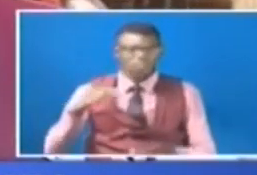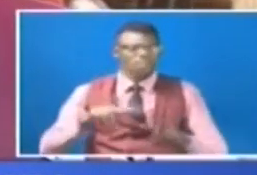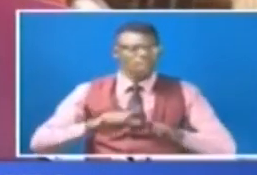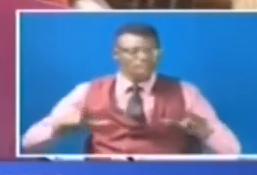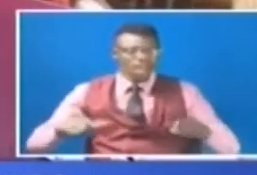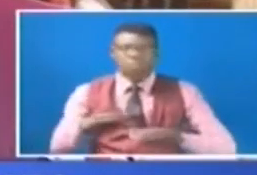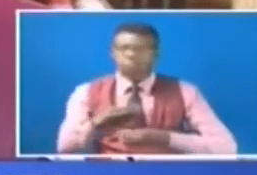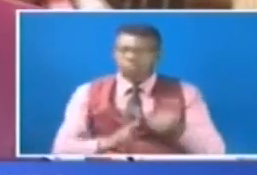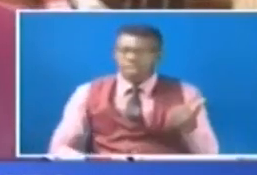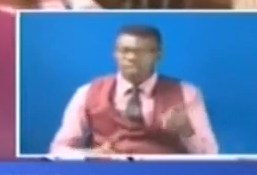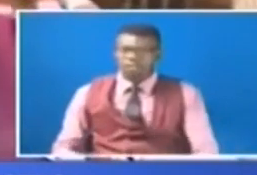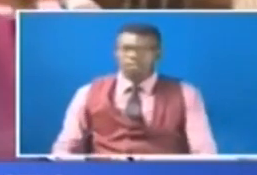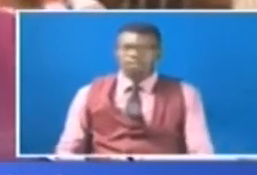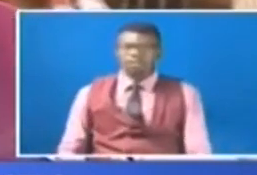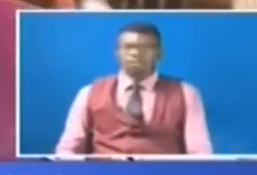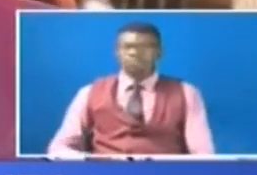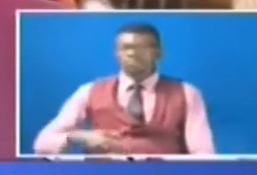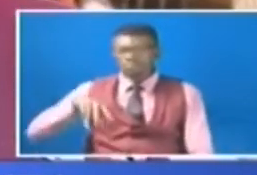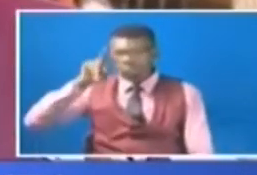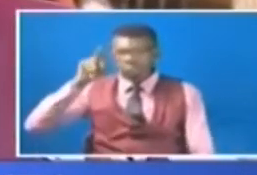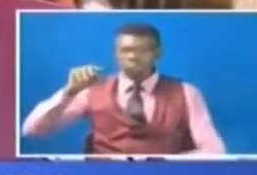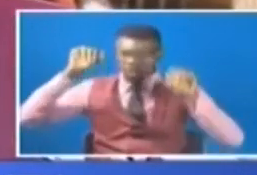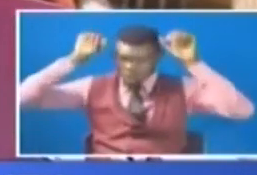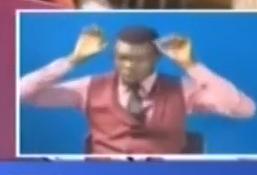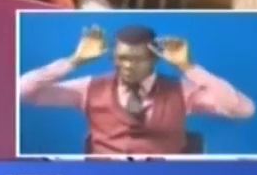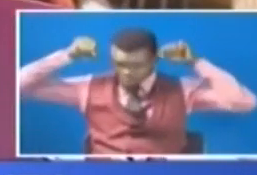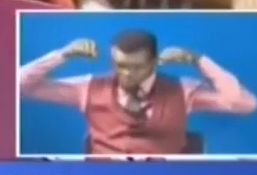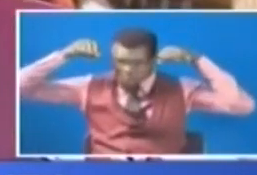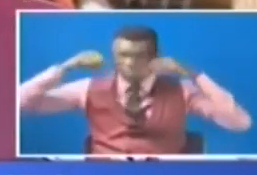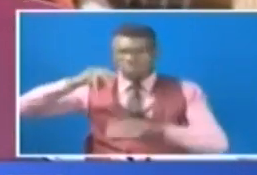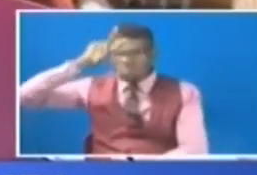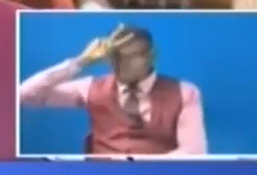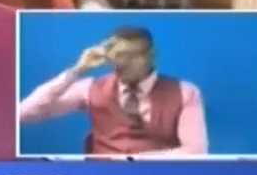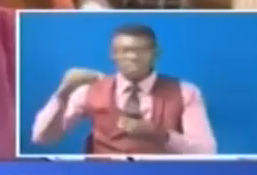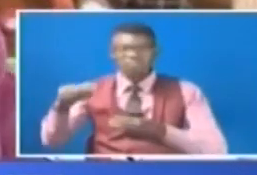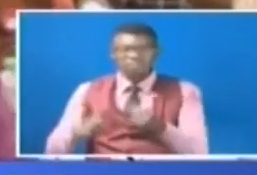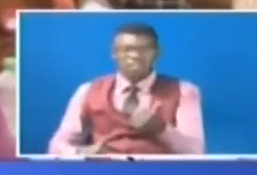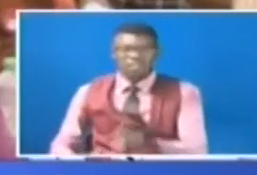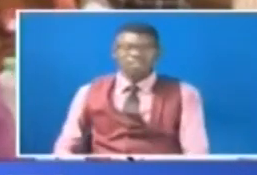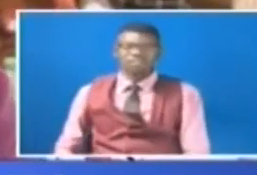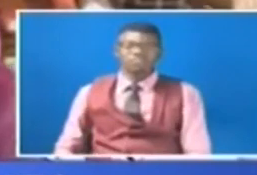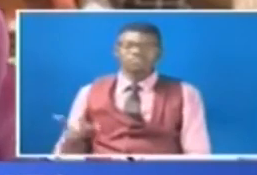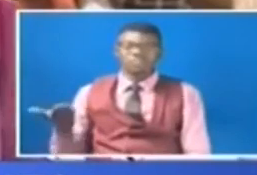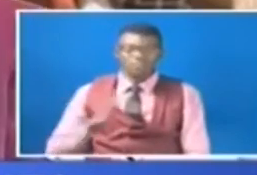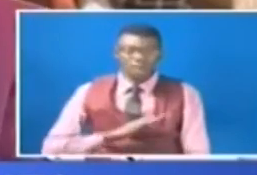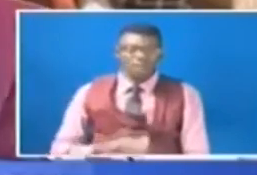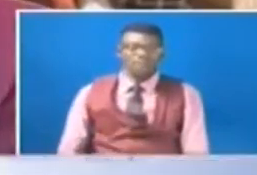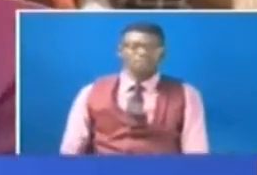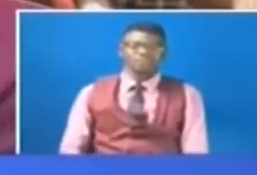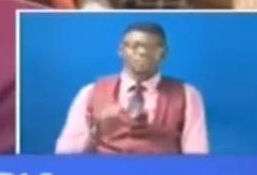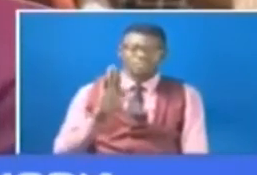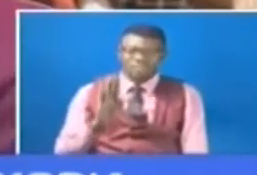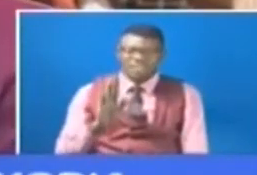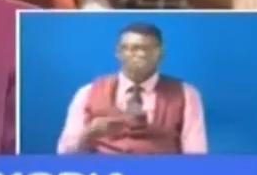shamba au kondoo au mbuzi ndio mtu aende university akuje na BSc au BA aketi